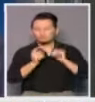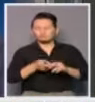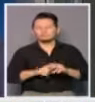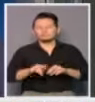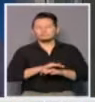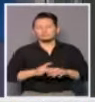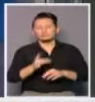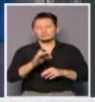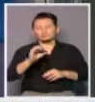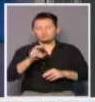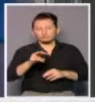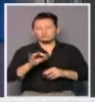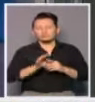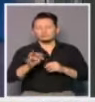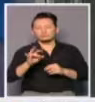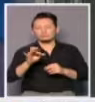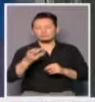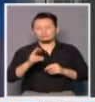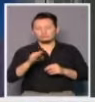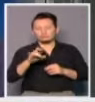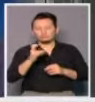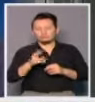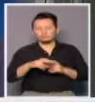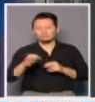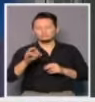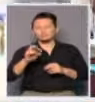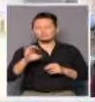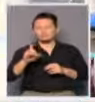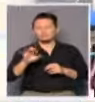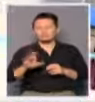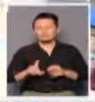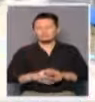жителей микрорайонов Самал и Нурсая, Жируик, Лесхоз.